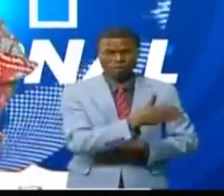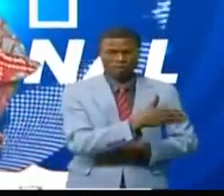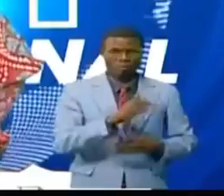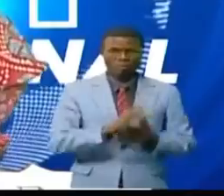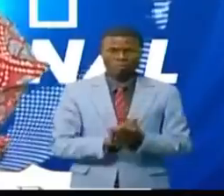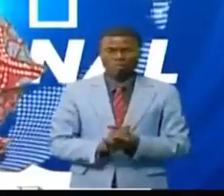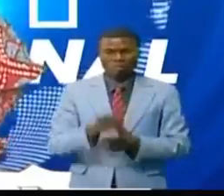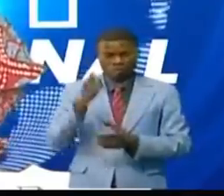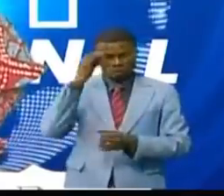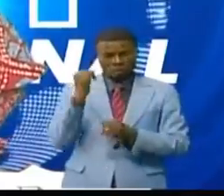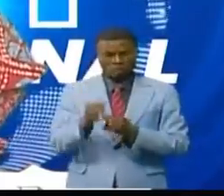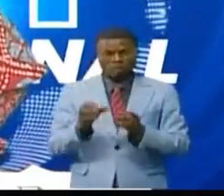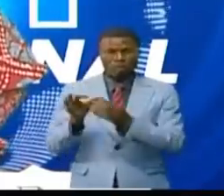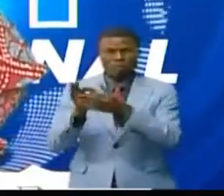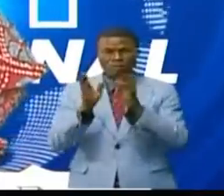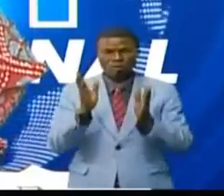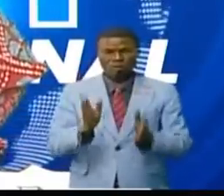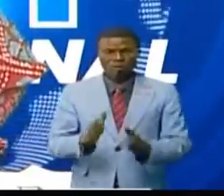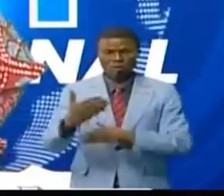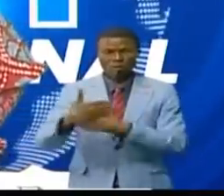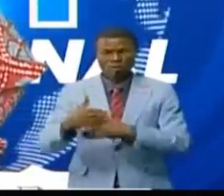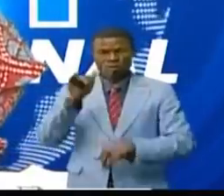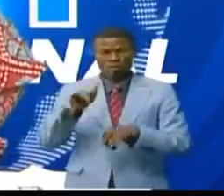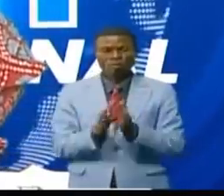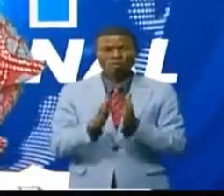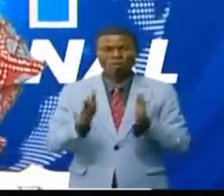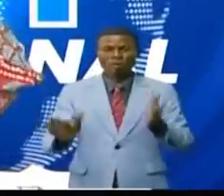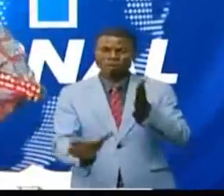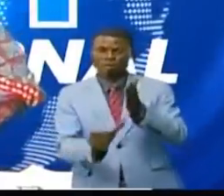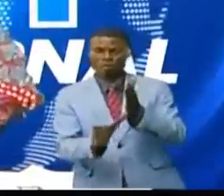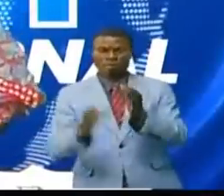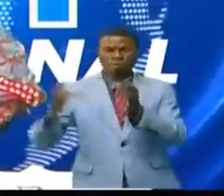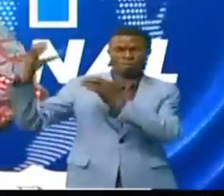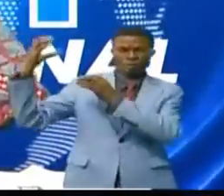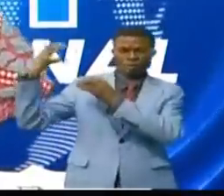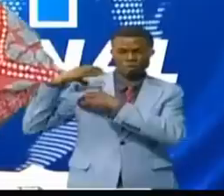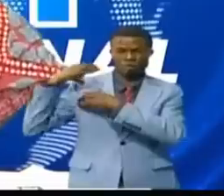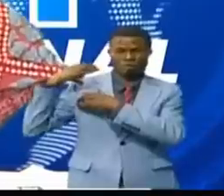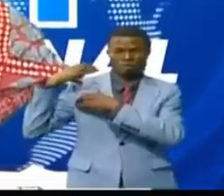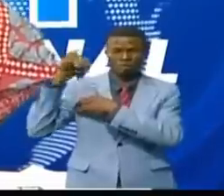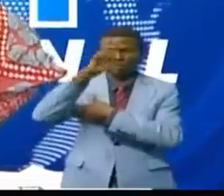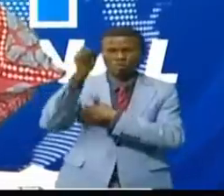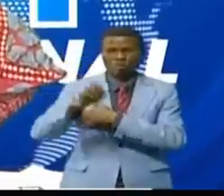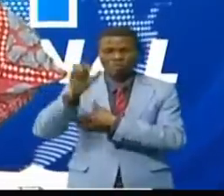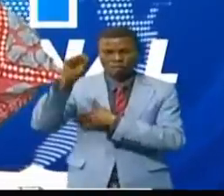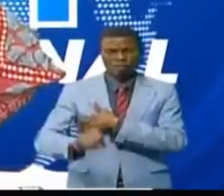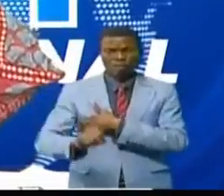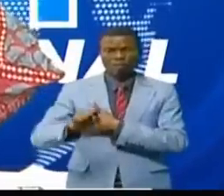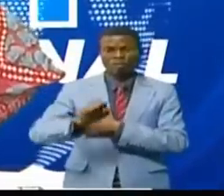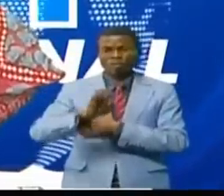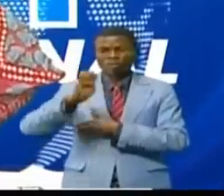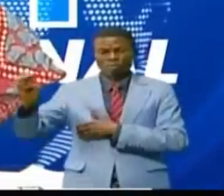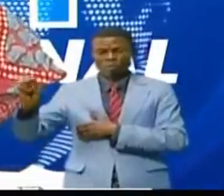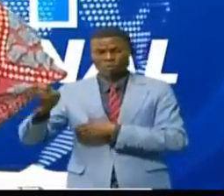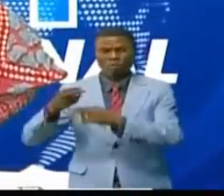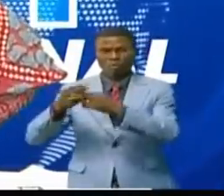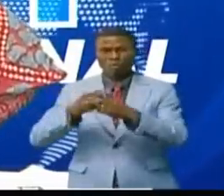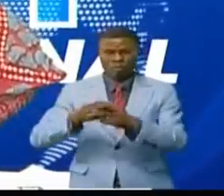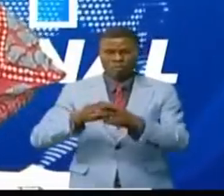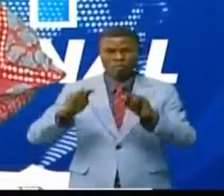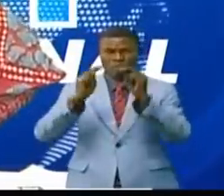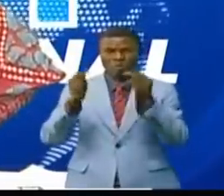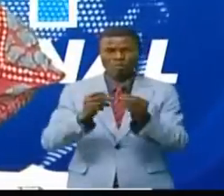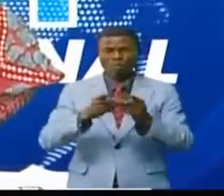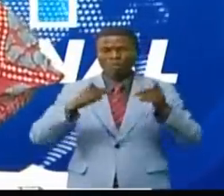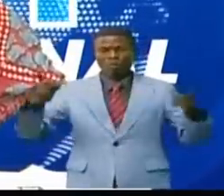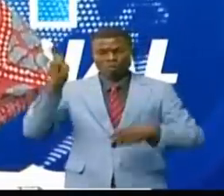Et pour finir, le coordonnateur près le secrétaire général adjoint chargé de la zone sud-est et superviseur de caucus Grand